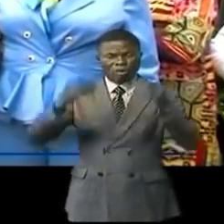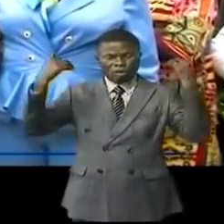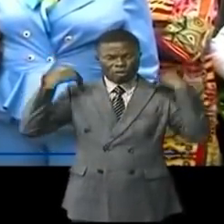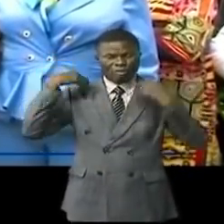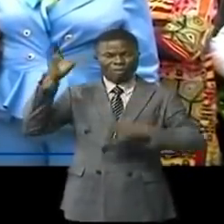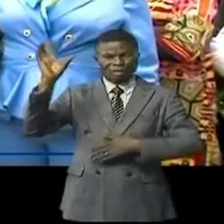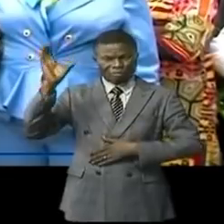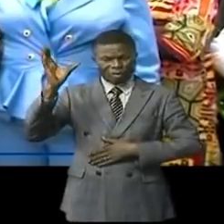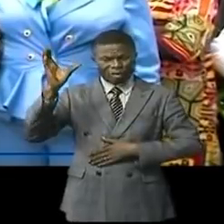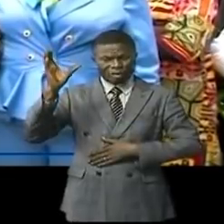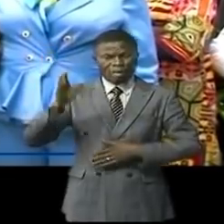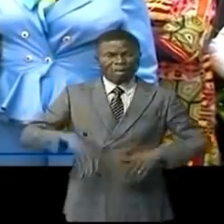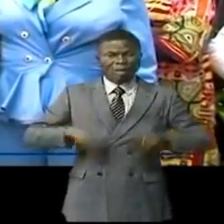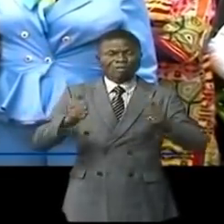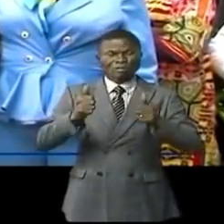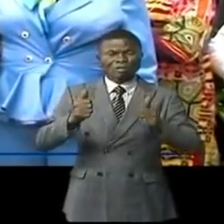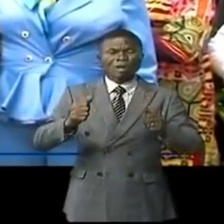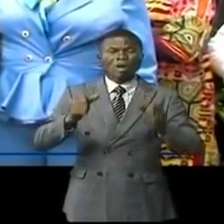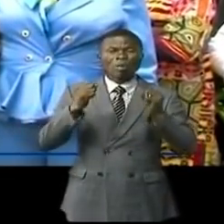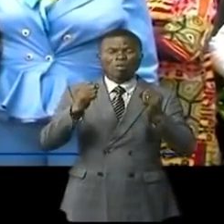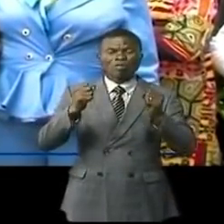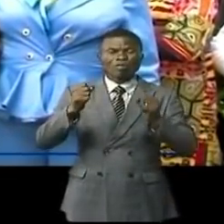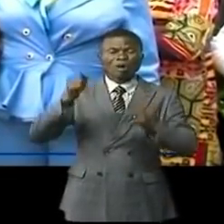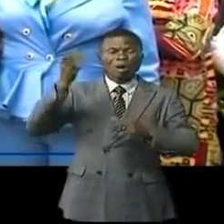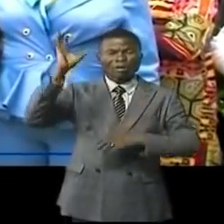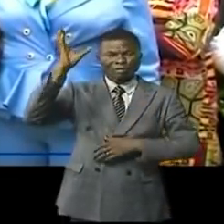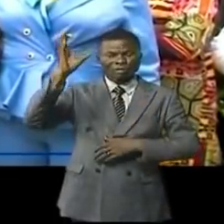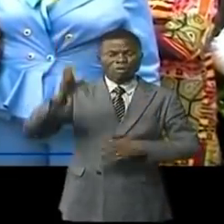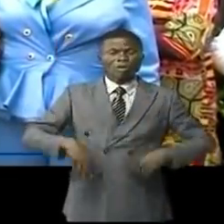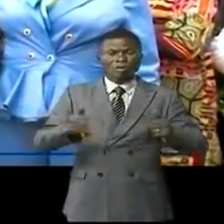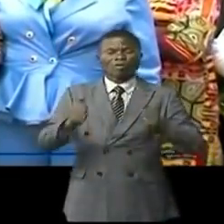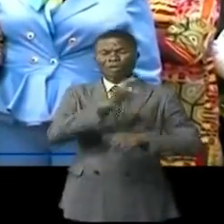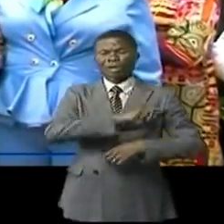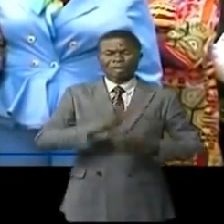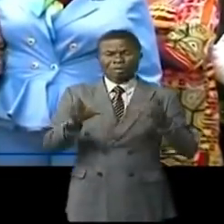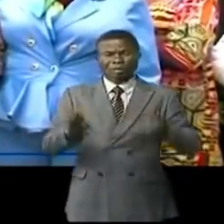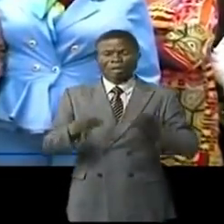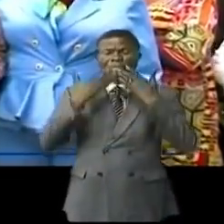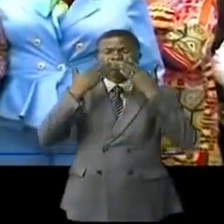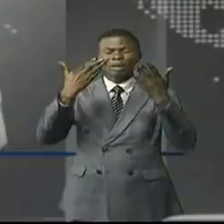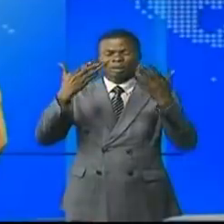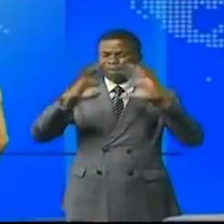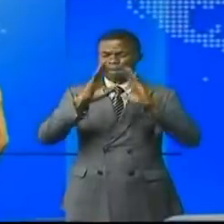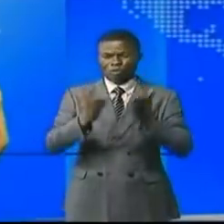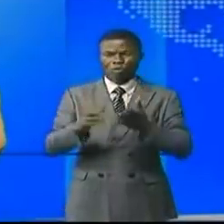coutumiers. Que vive le pouvoir coutumier, que vive la République démocratique du Congo. Je vous en remercie.